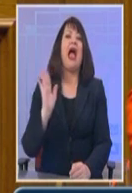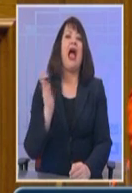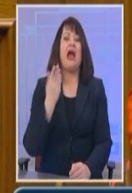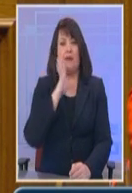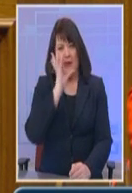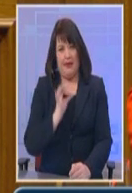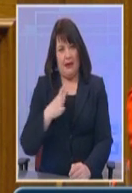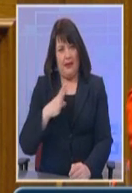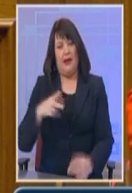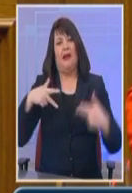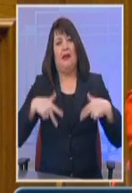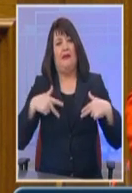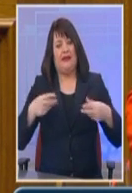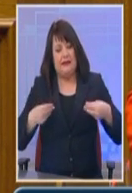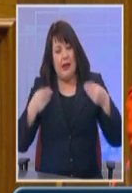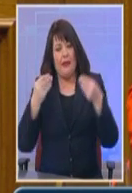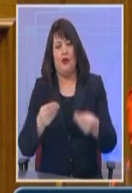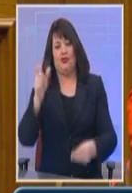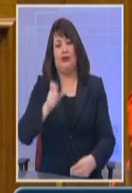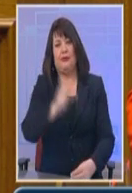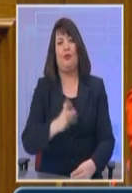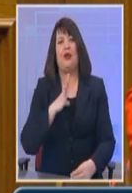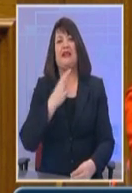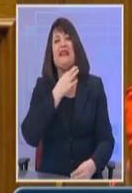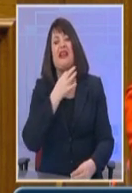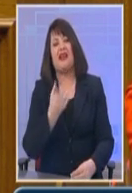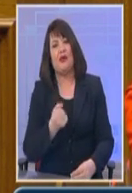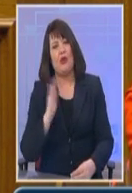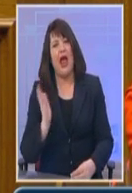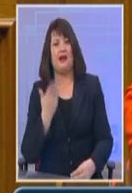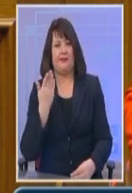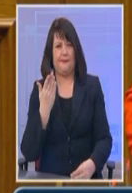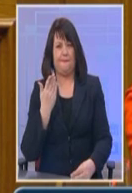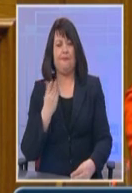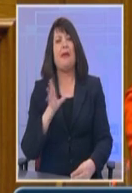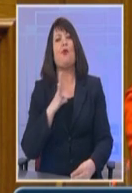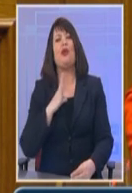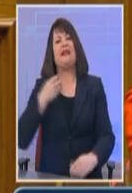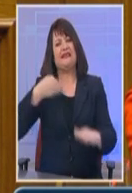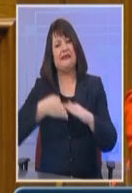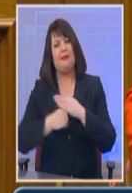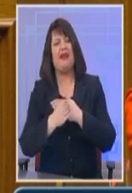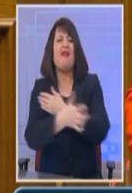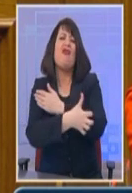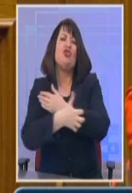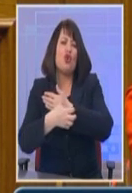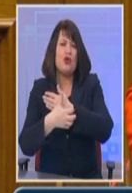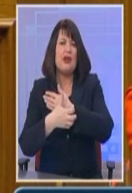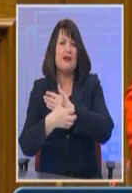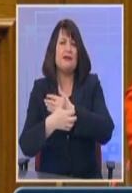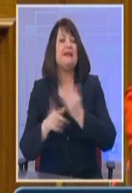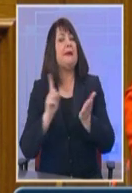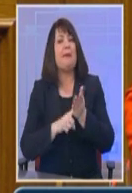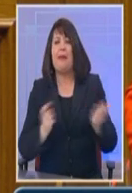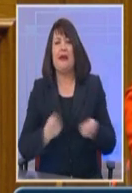επιθυμεί η κυβέρνηση να προσφέρει στους πολίτες που έχουν ανάγκη, στους πολίτες που βιώνουν την ακραία φτώχεια, δεν έχει